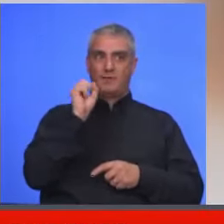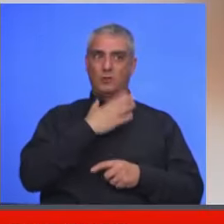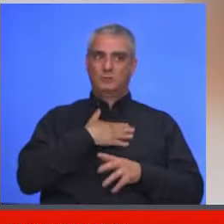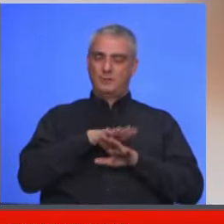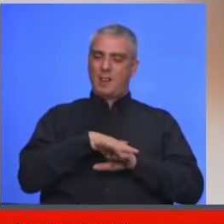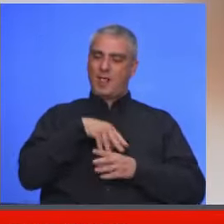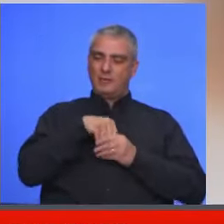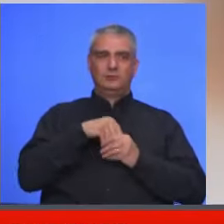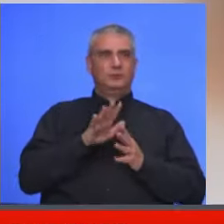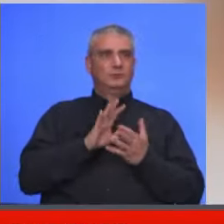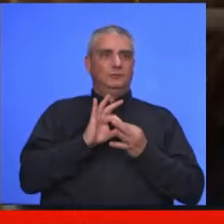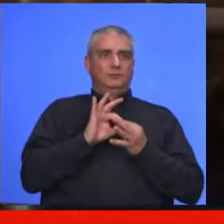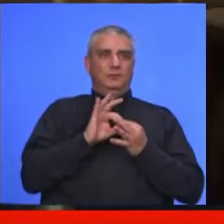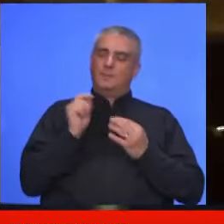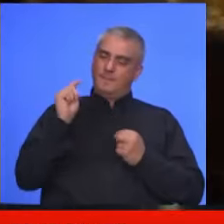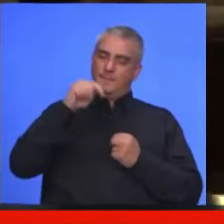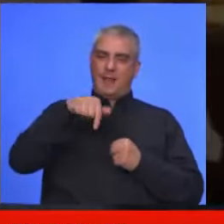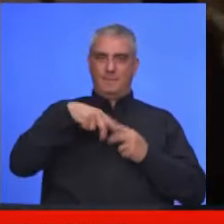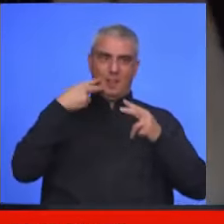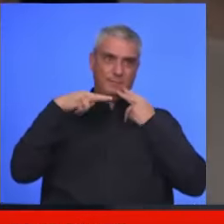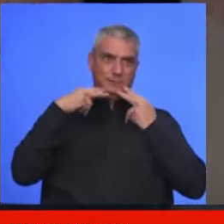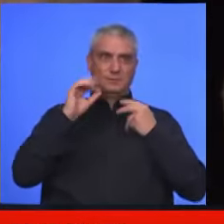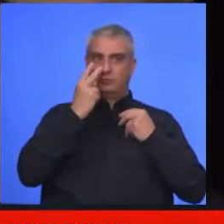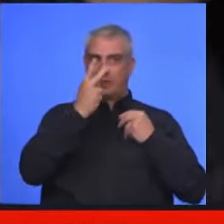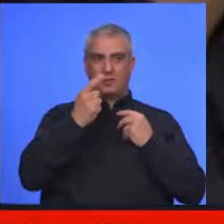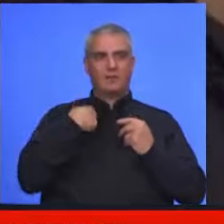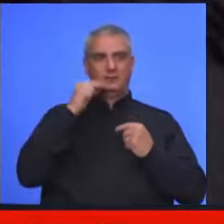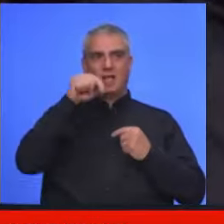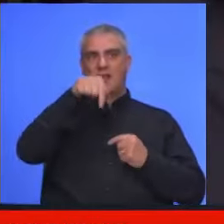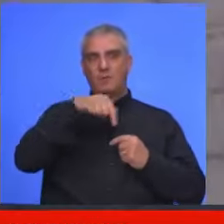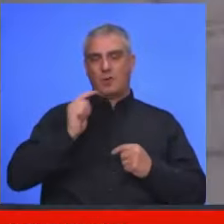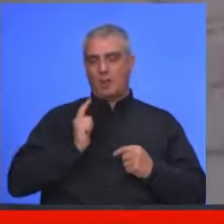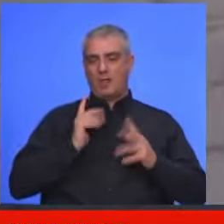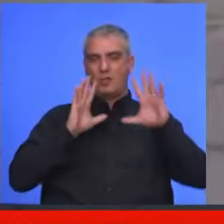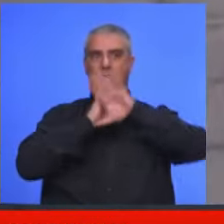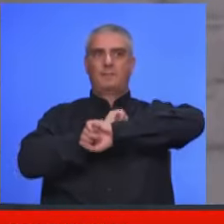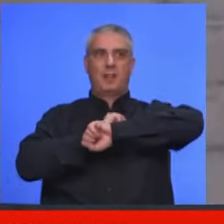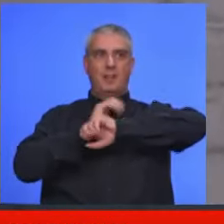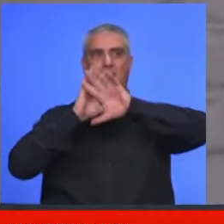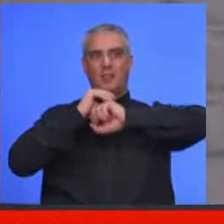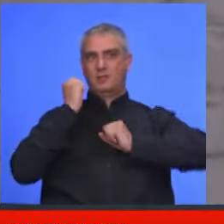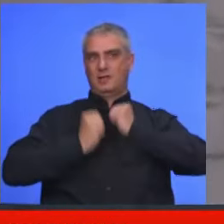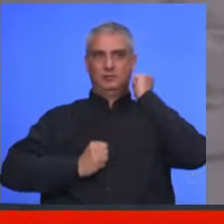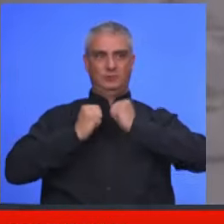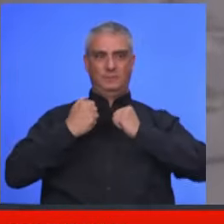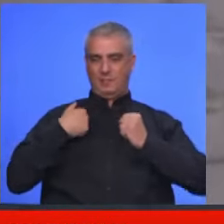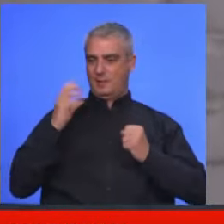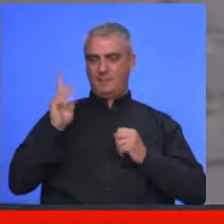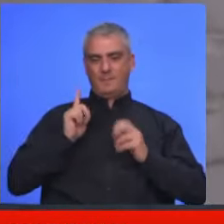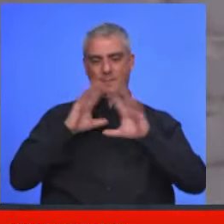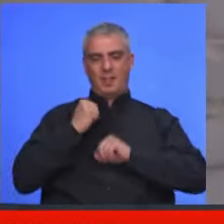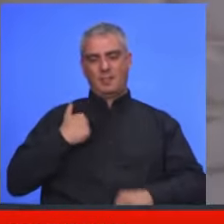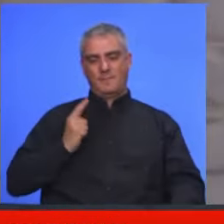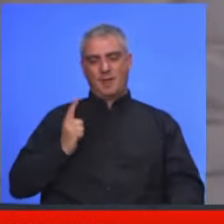אותו, להרגיש אותו, הם באים לכאן. בשביל לראות אותו, אני צריך לבוא לפה או לחכות לו בלילה. והלילות היום הם קשים, כי אני